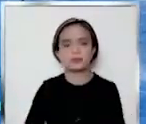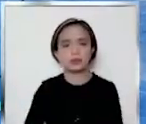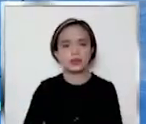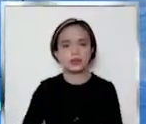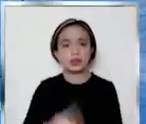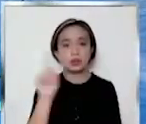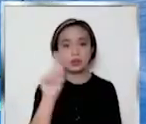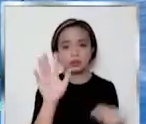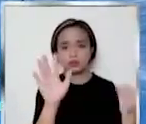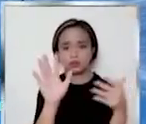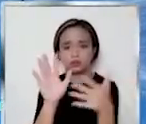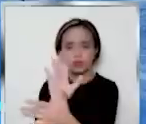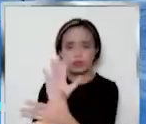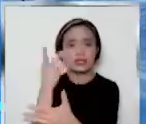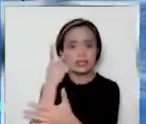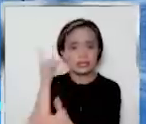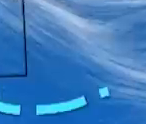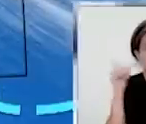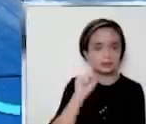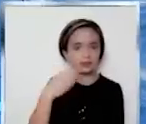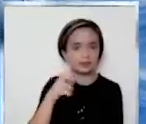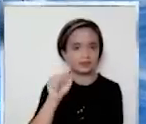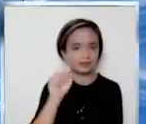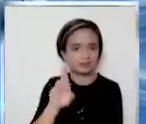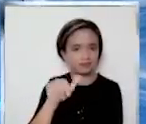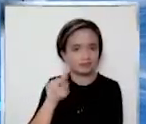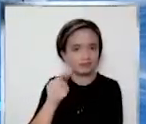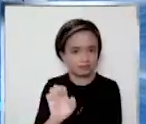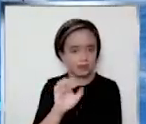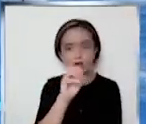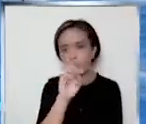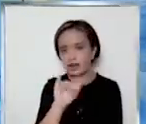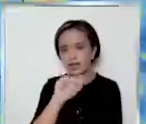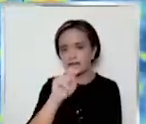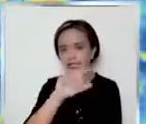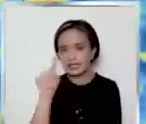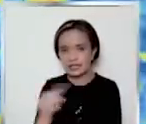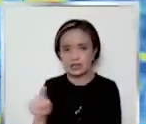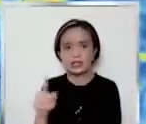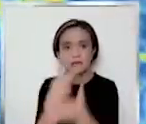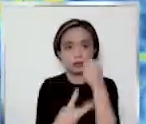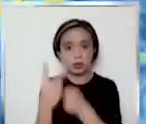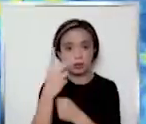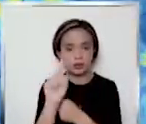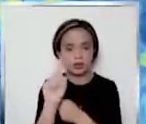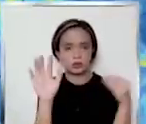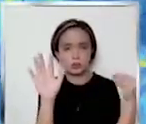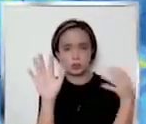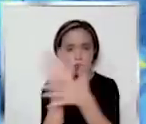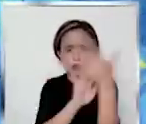ang Shear Line at Intertropical Convergence Zone o ITCZ na parehong magdadala ng maulap at maulang